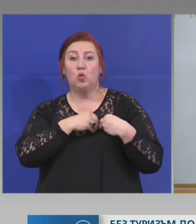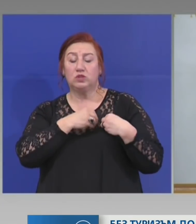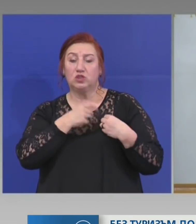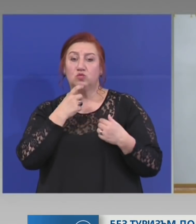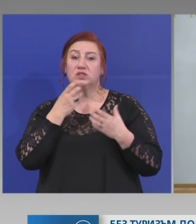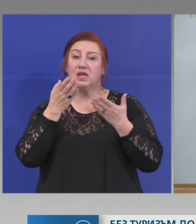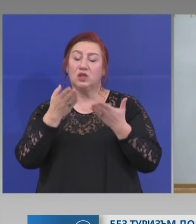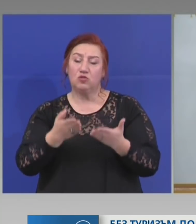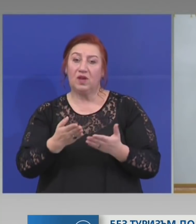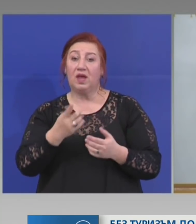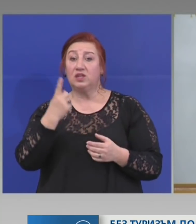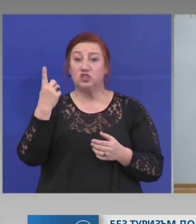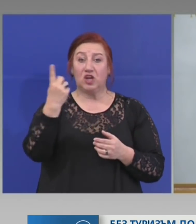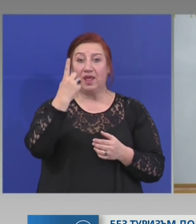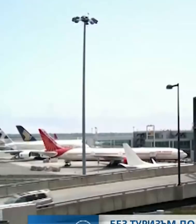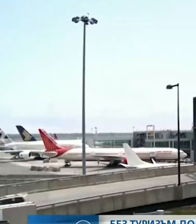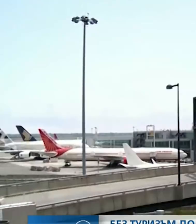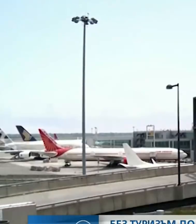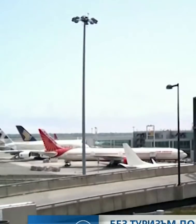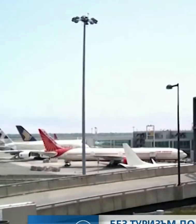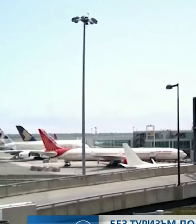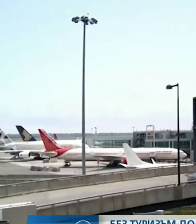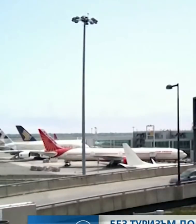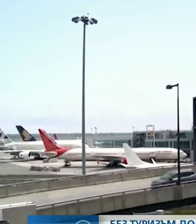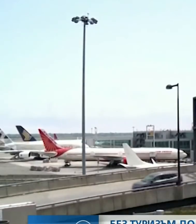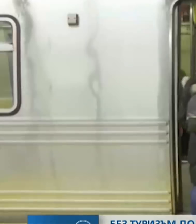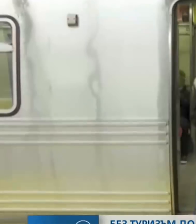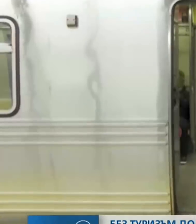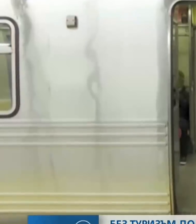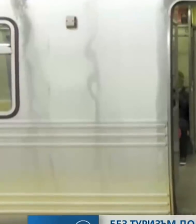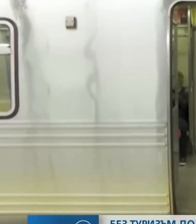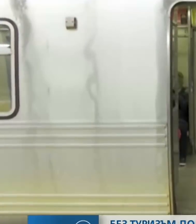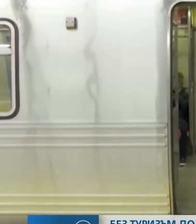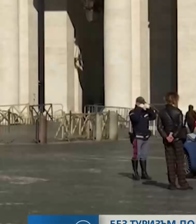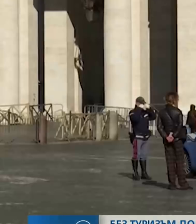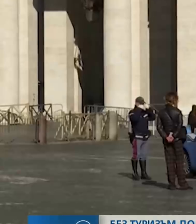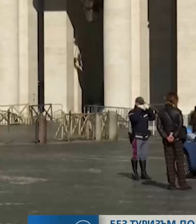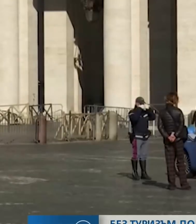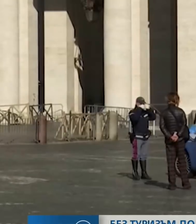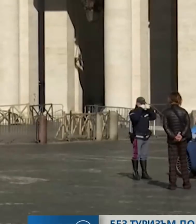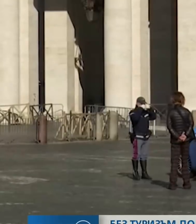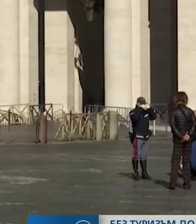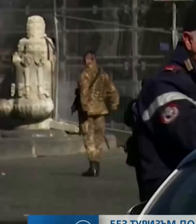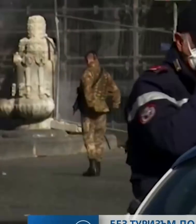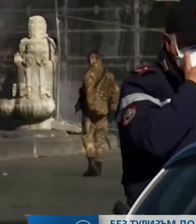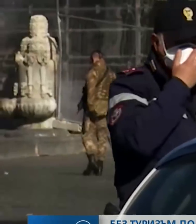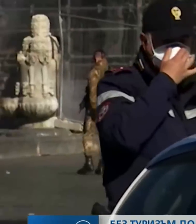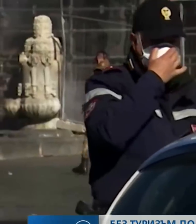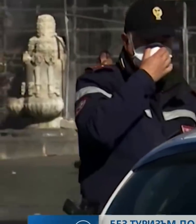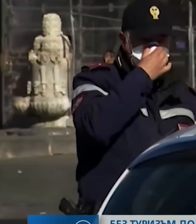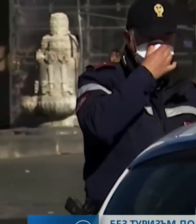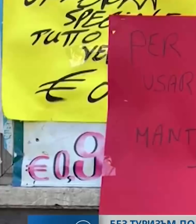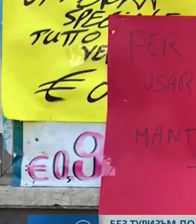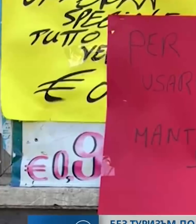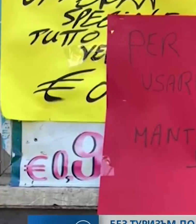че единният пазар в Европа функционира. Държавата моли тези, които постоянно живеят в чужбина, да останат там и да спазват указанията